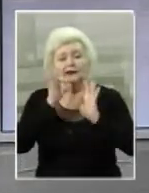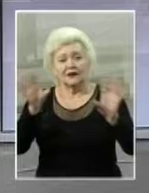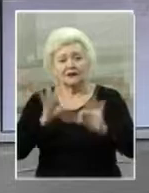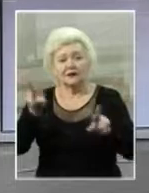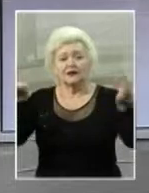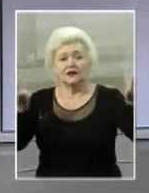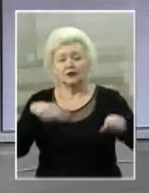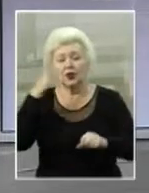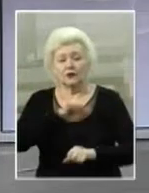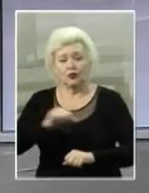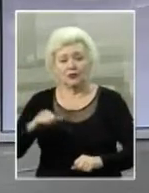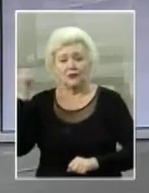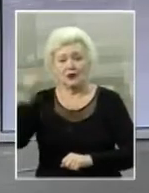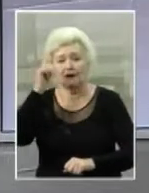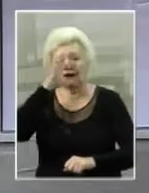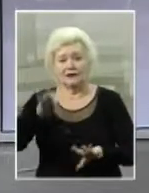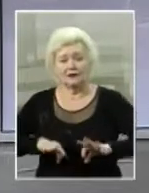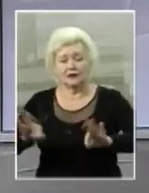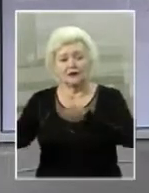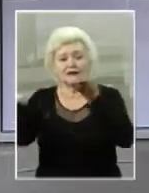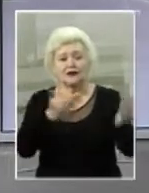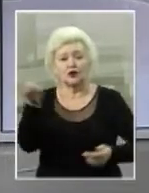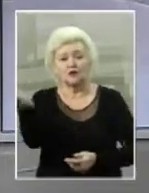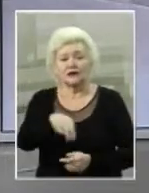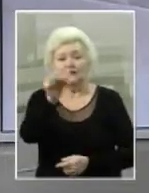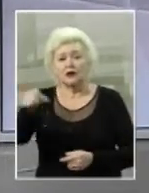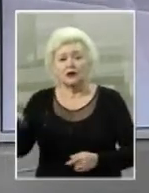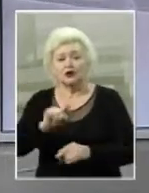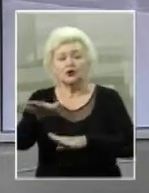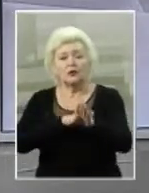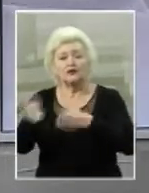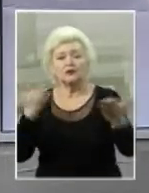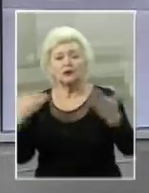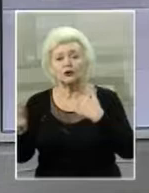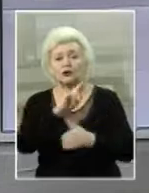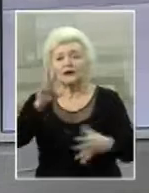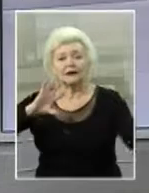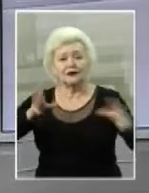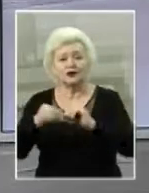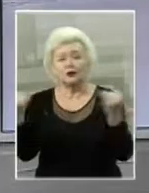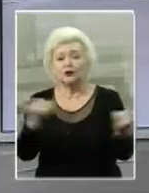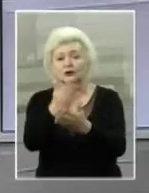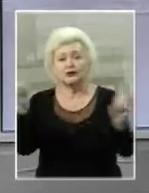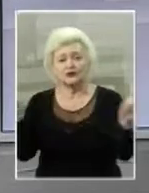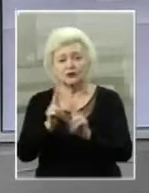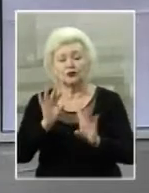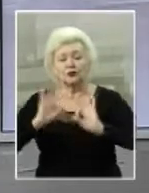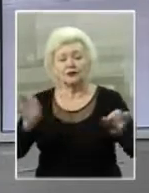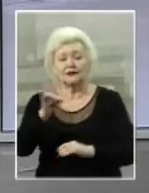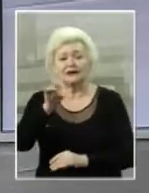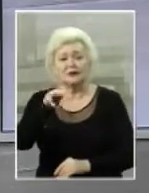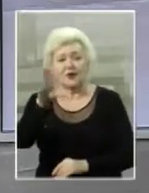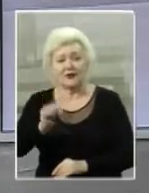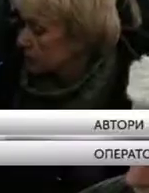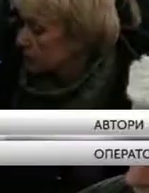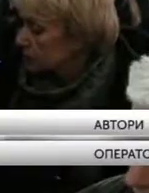тему говоритимуть самі власники маршруток. Запрошували прийти містян, щоб відбувся діалог, який результат цієї зустрічі розповість Наталя